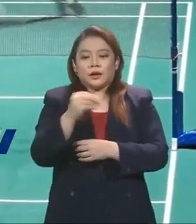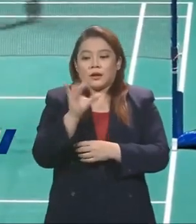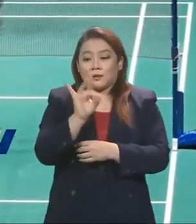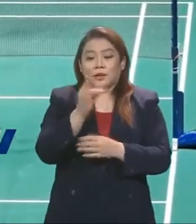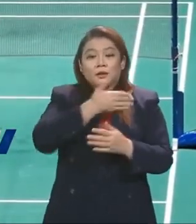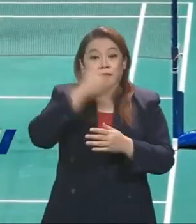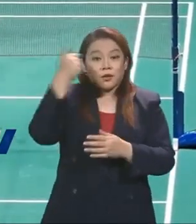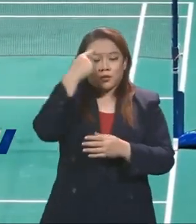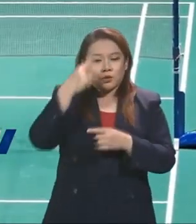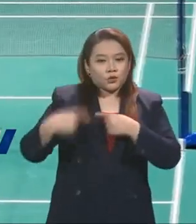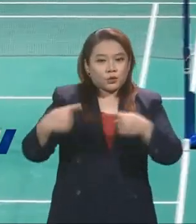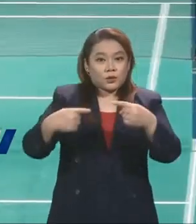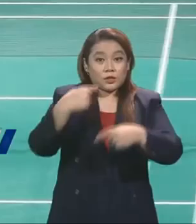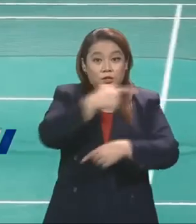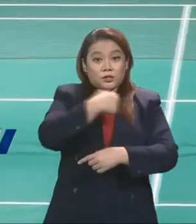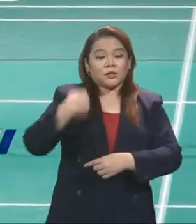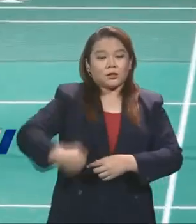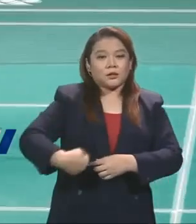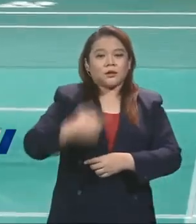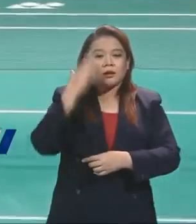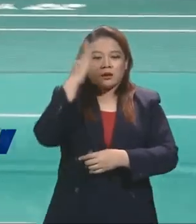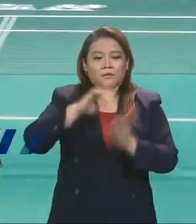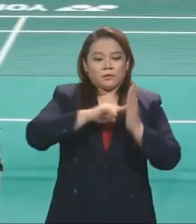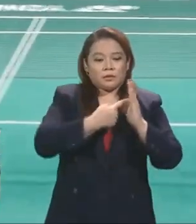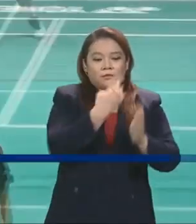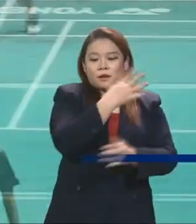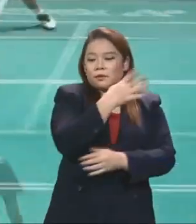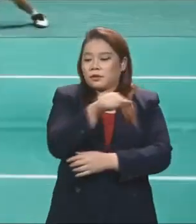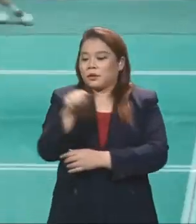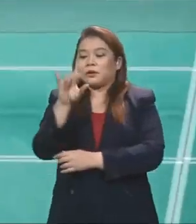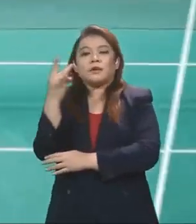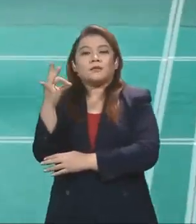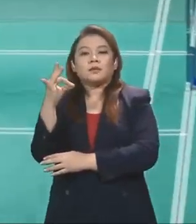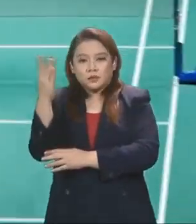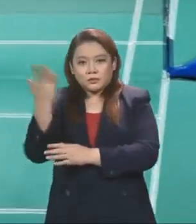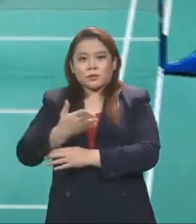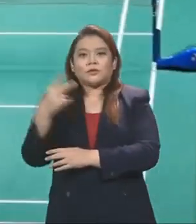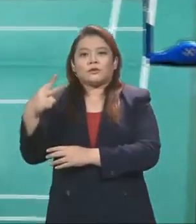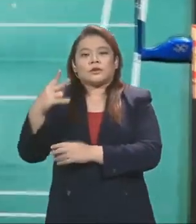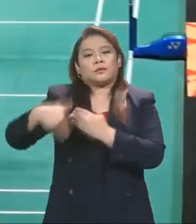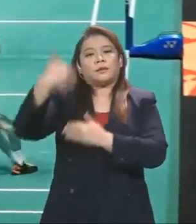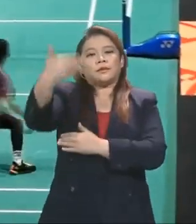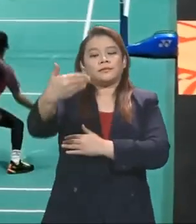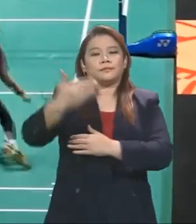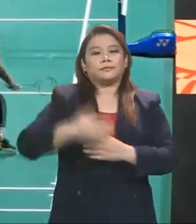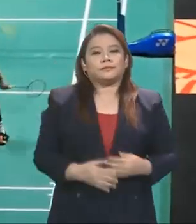terbaik layak ke kejohanan di China itu yang akan berlangsung 14 hingga 18 Disember depan.